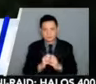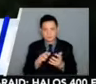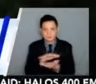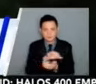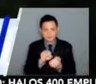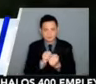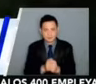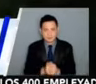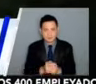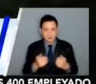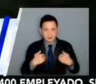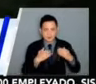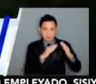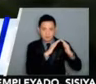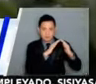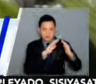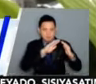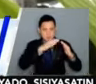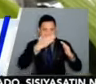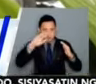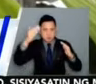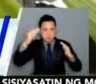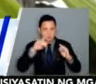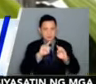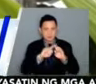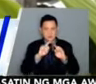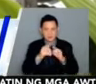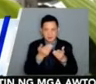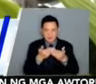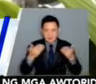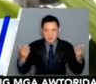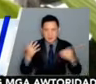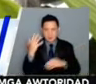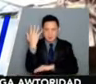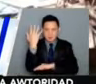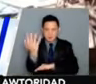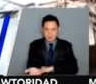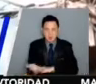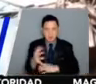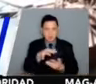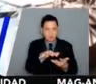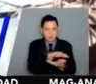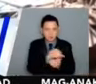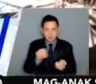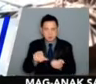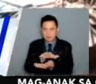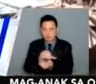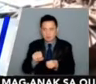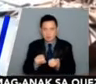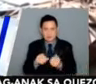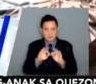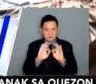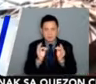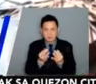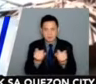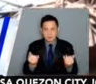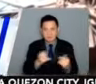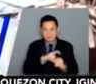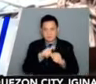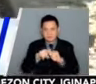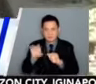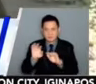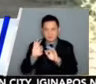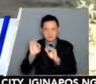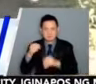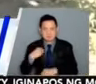at dingding at nagkalat ang mga gamit. Ang apektadong pamilya nakikitira muna sa ngayon sa kamag-anak. Ilang puno rin